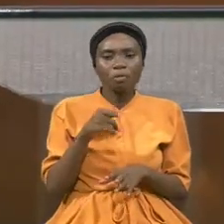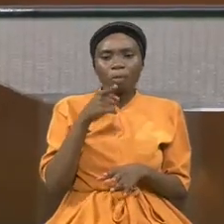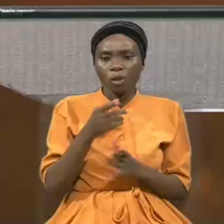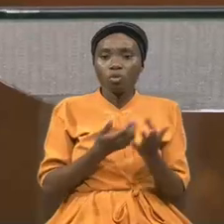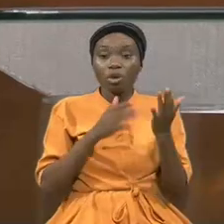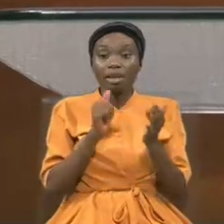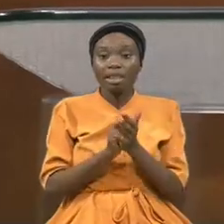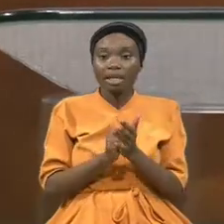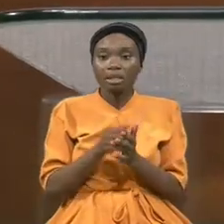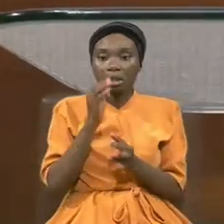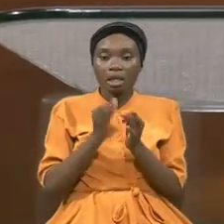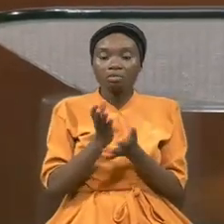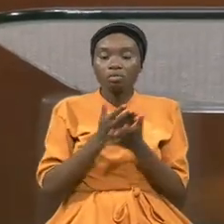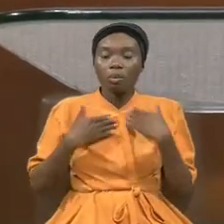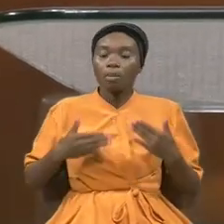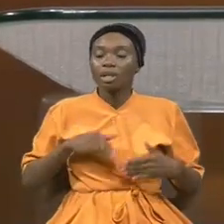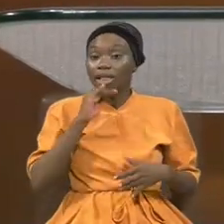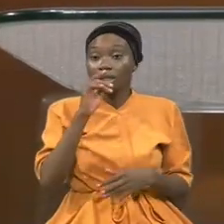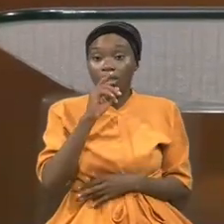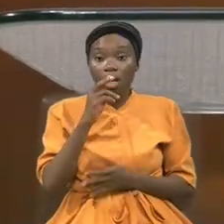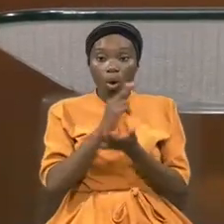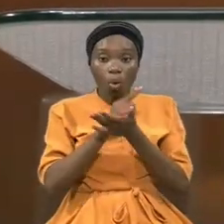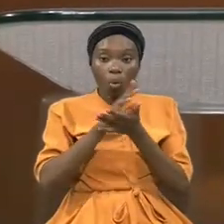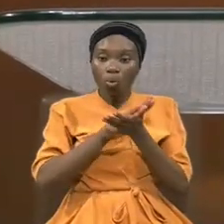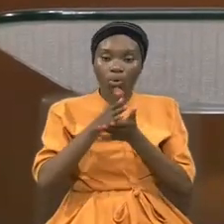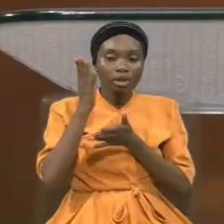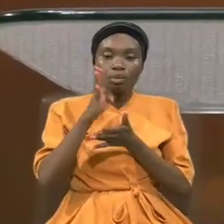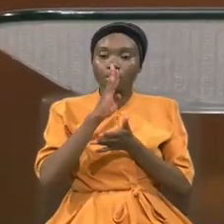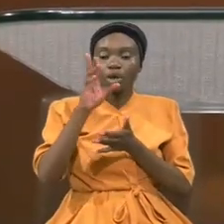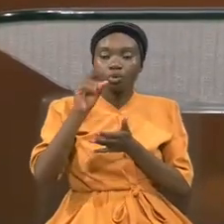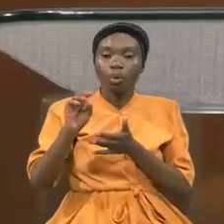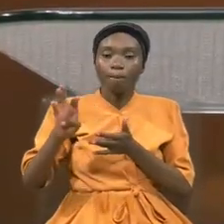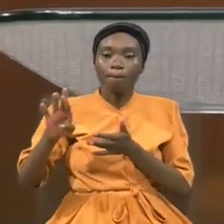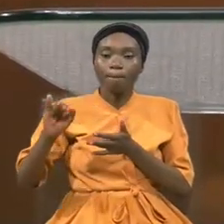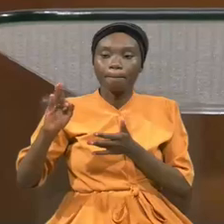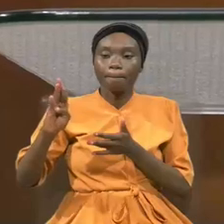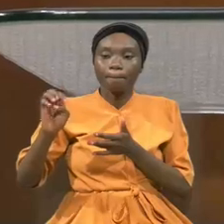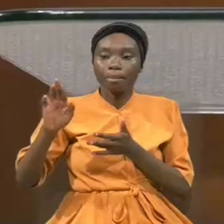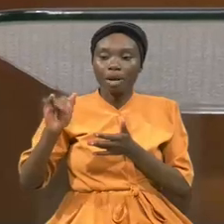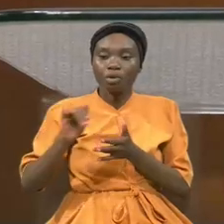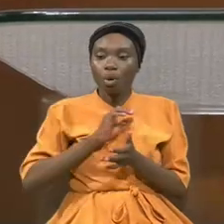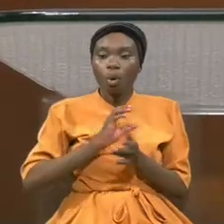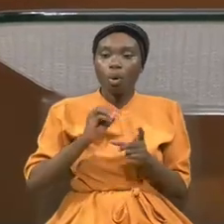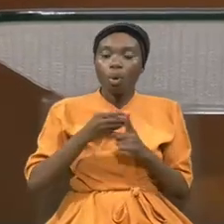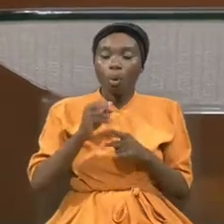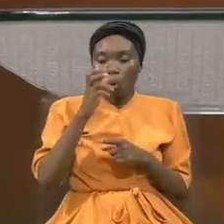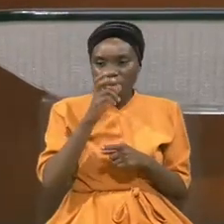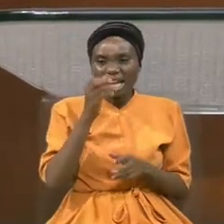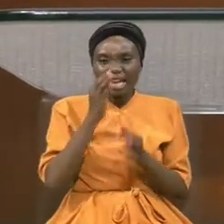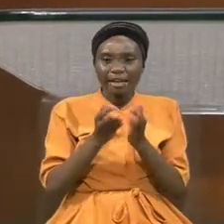présent. Alors, quelqu'un qui est saint, il n'y aura pas de corruption ou de pot de vin. Si quelqu'un est saint